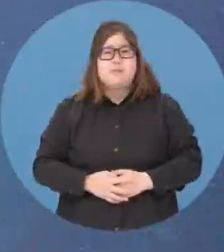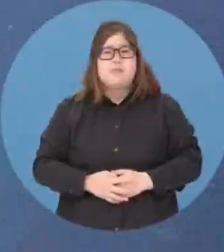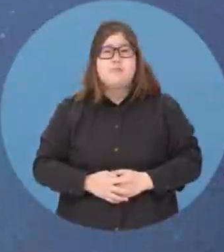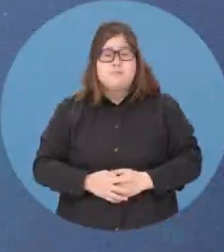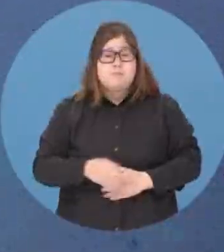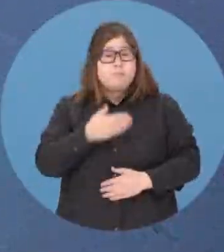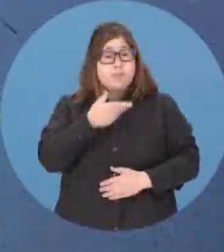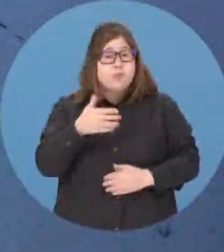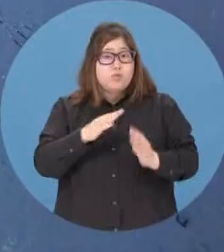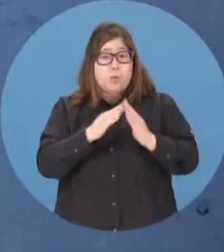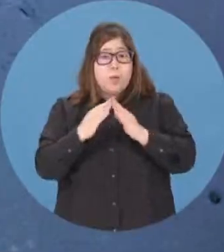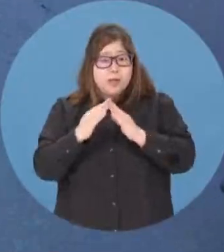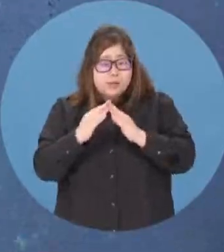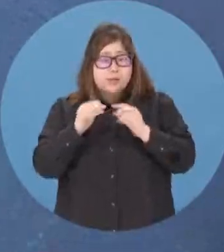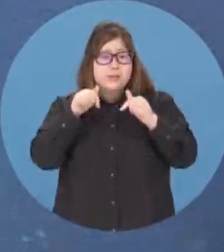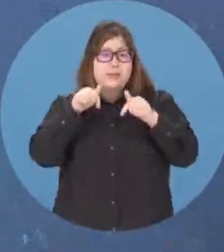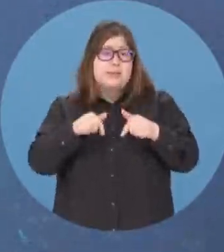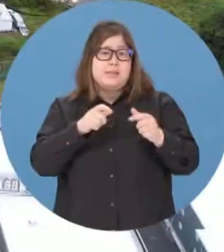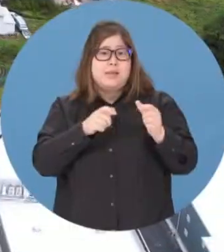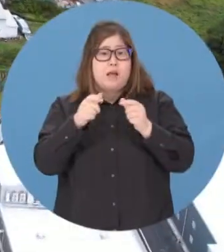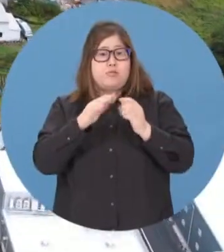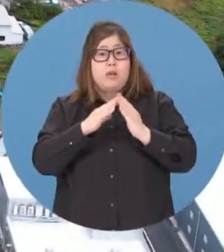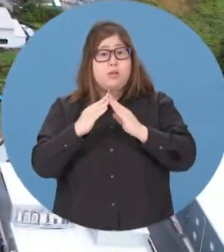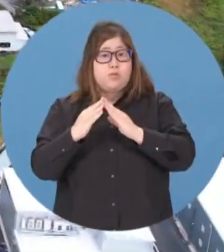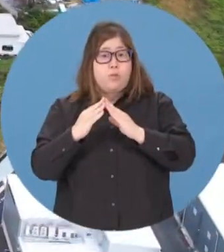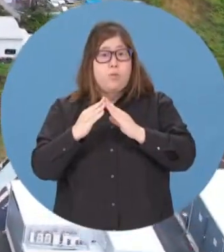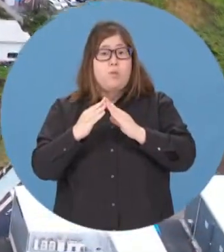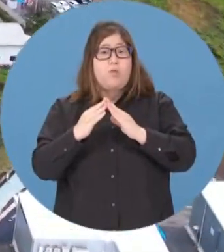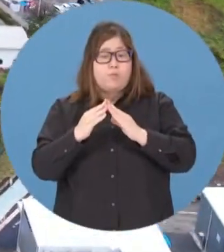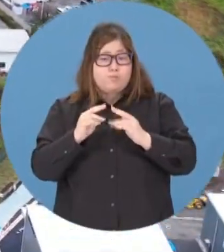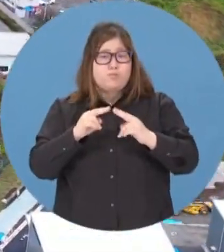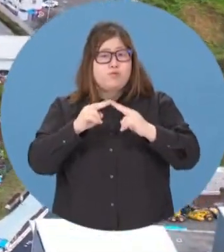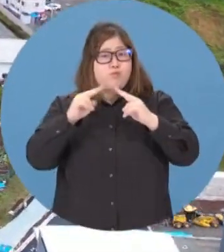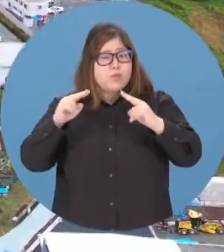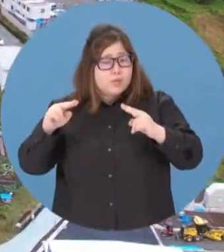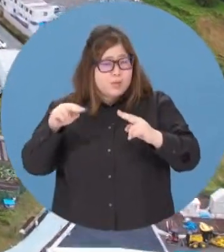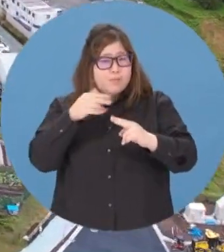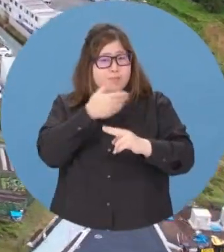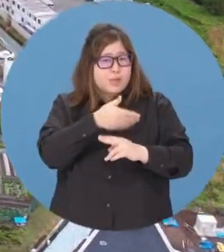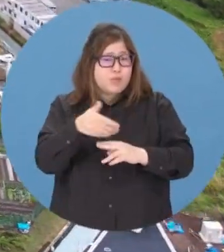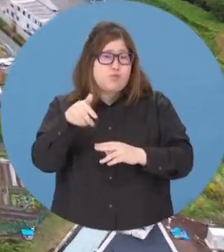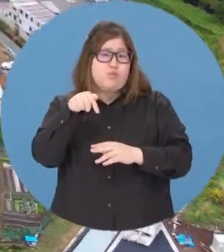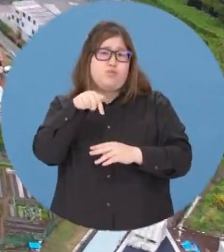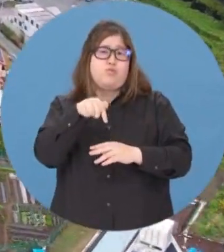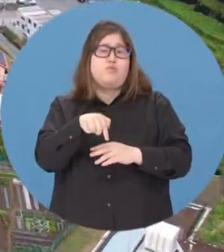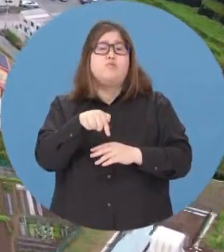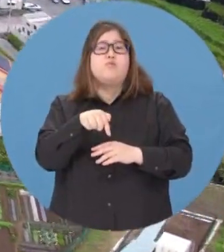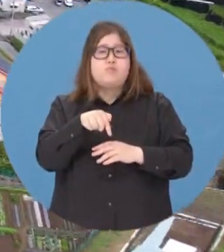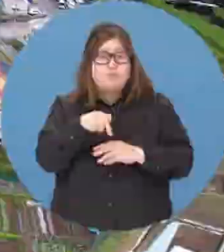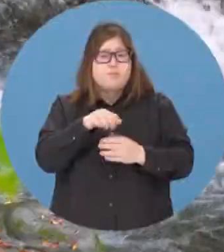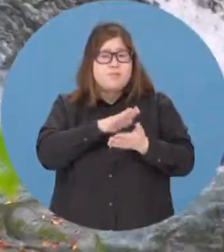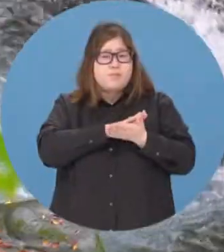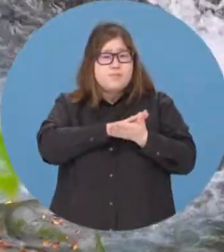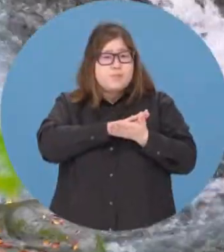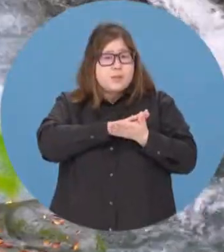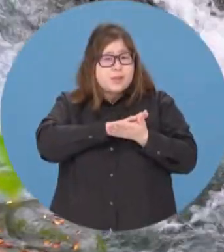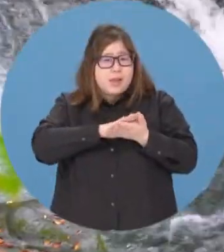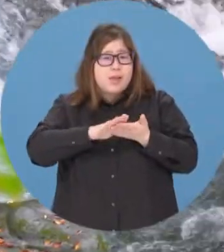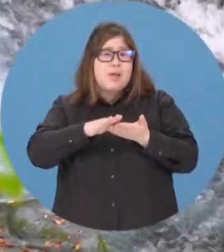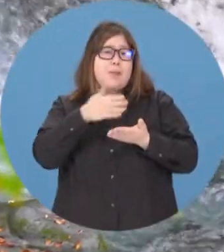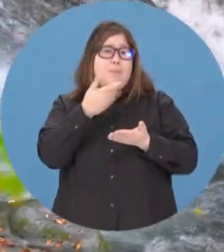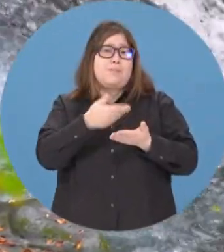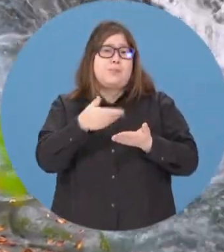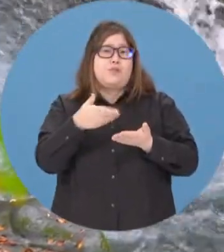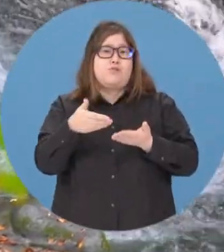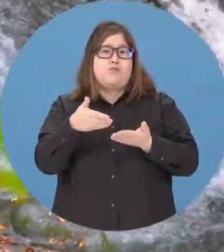水の町西桂町、富士山の伏流水が町内を流れており、綺麗で豊富な水